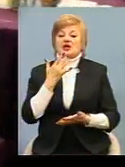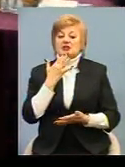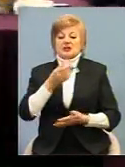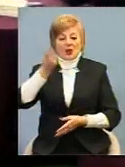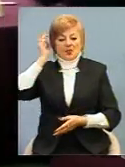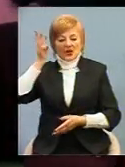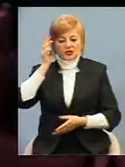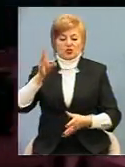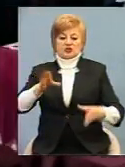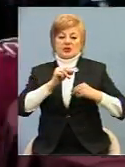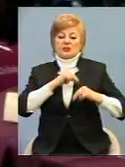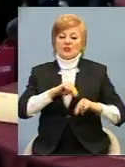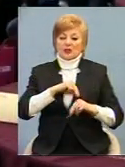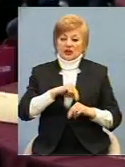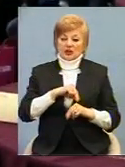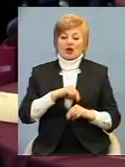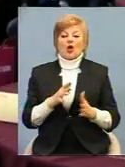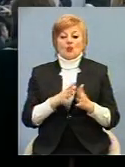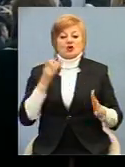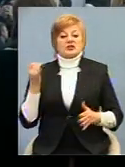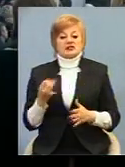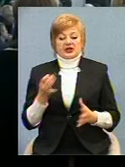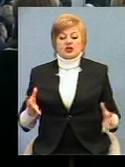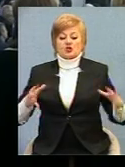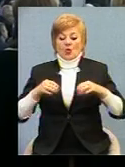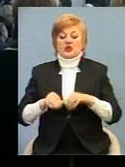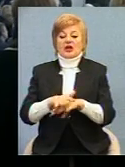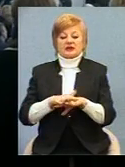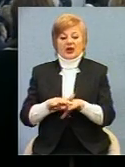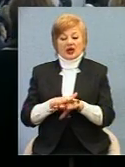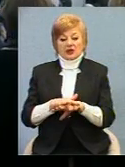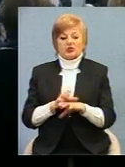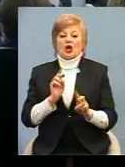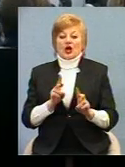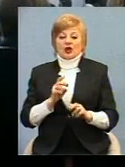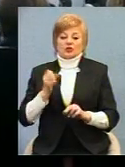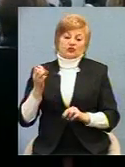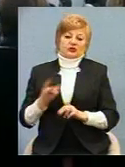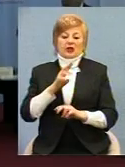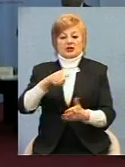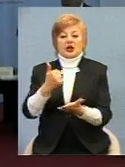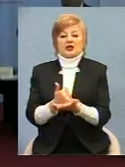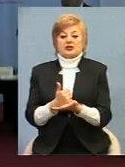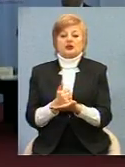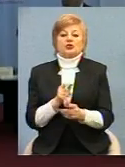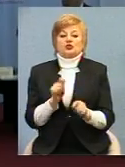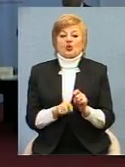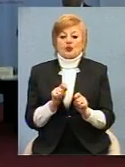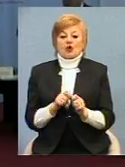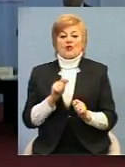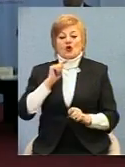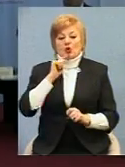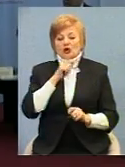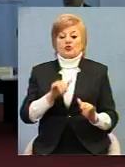та бізнес-партнерів. Більшість зацікавлені у підтримці об'єднаних територіальних громад краю, котрі у трійці лідерів за підсумками моніторингу